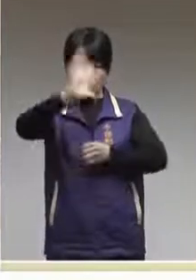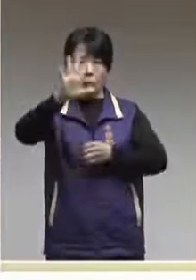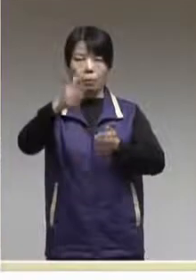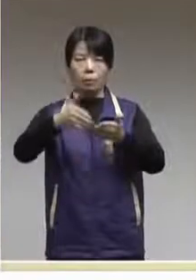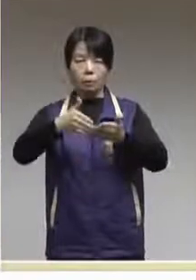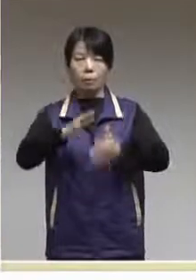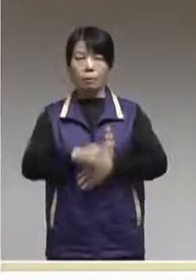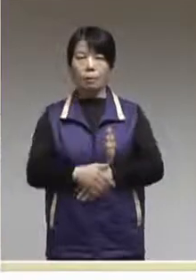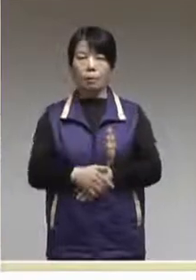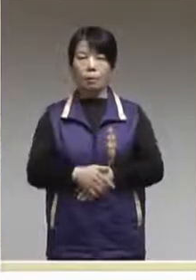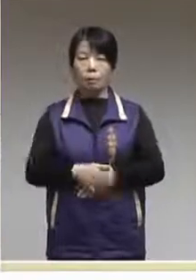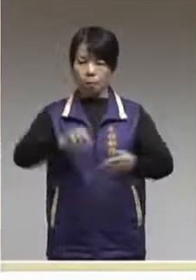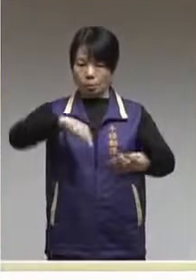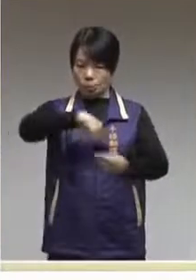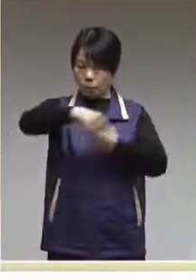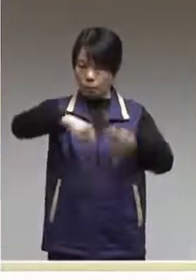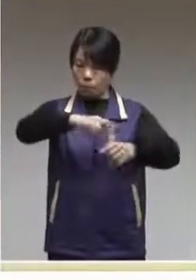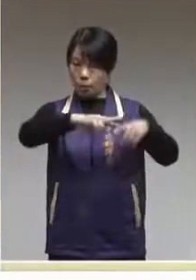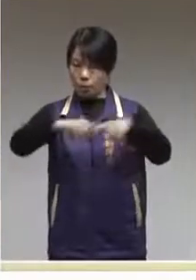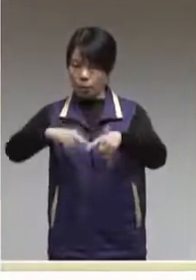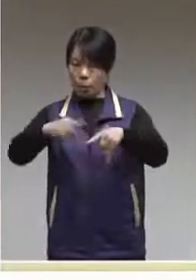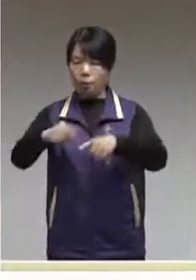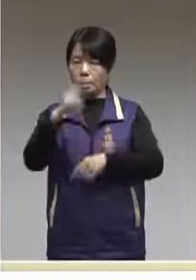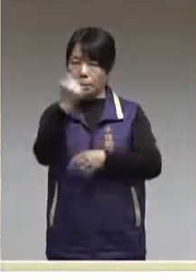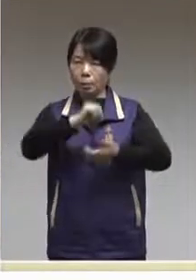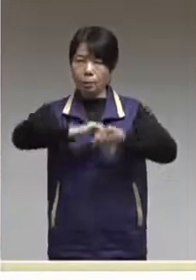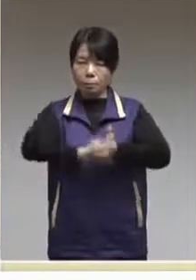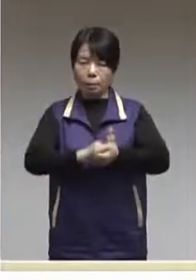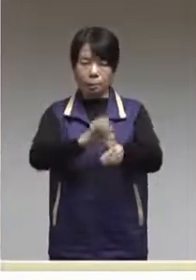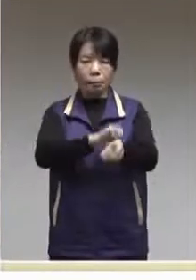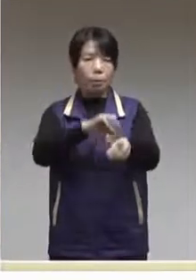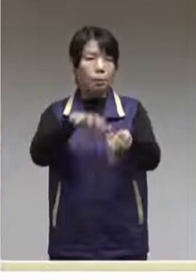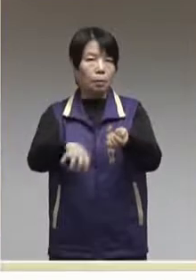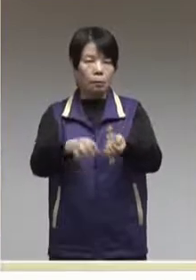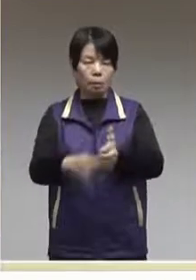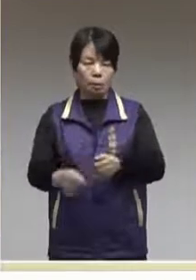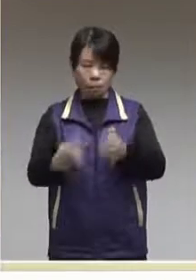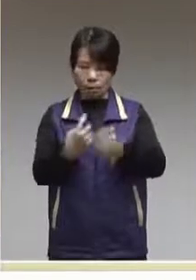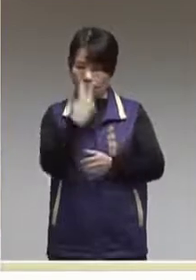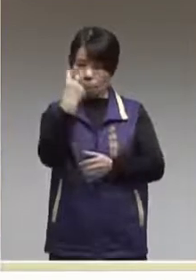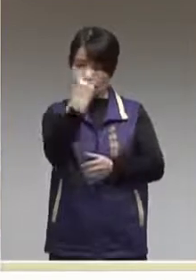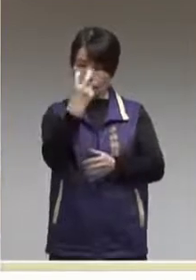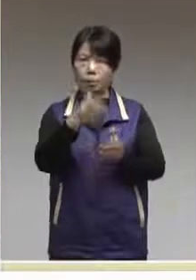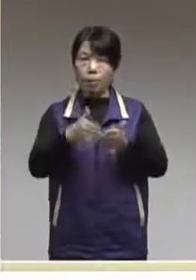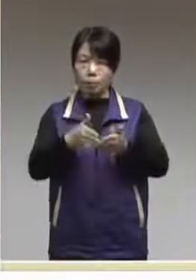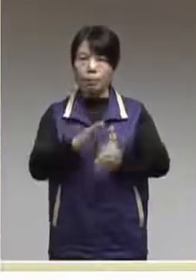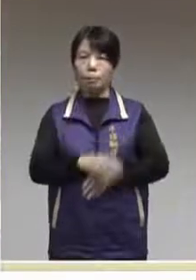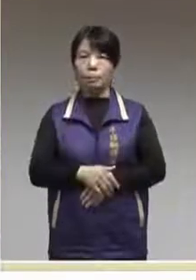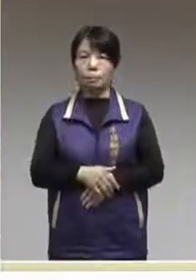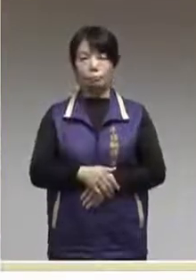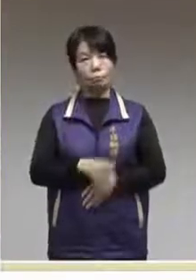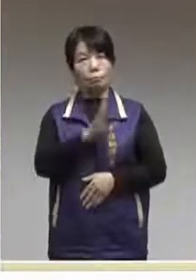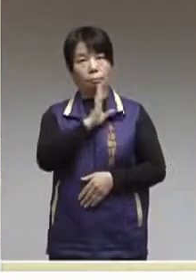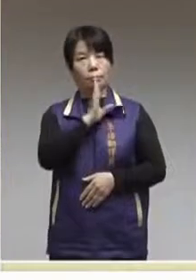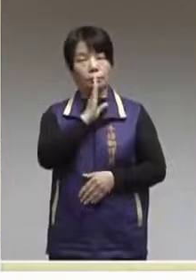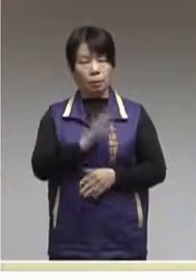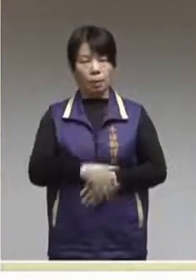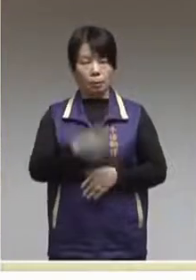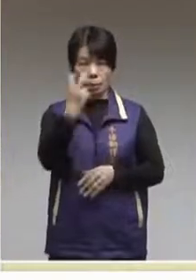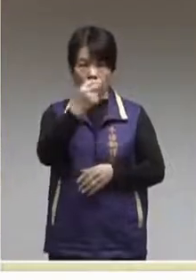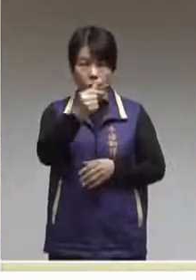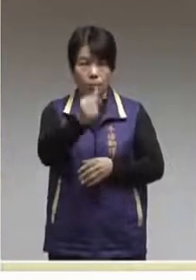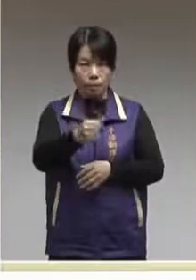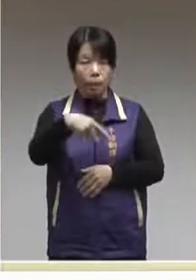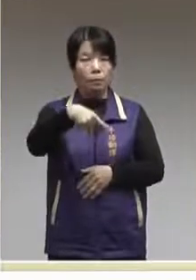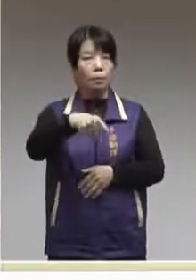的话会转介到特定的指定的医疗院所进行采检，那采检的话当然还是要确诊，要以